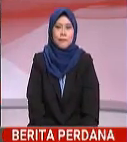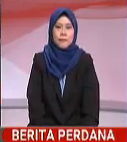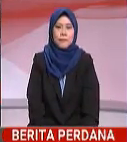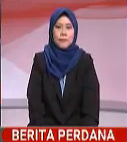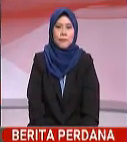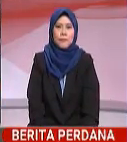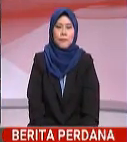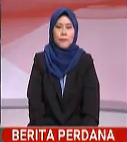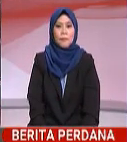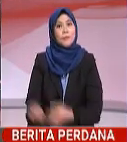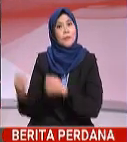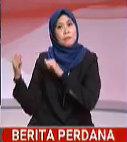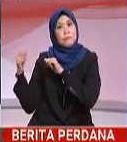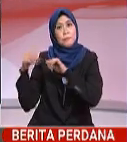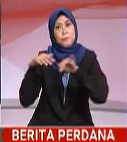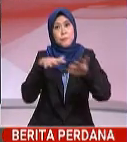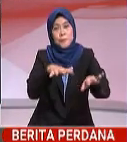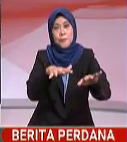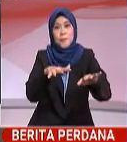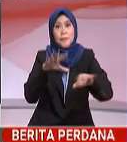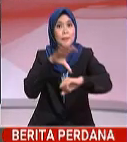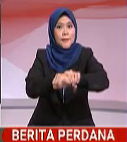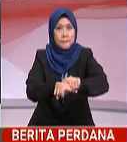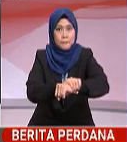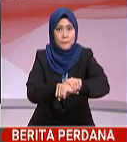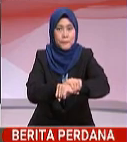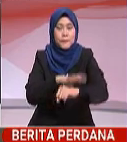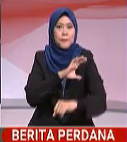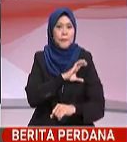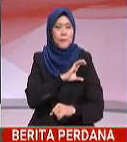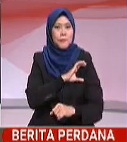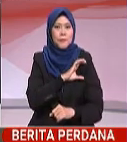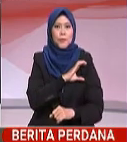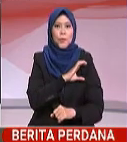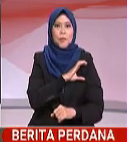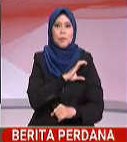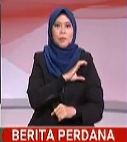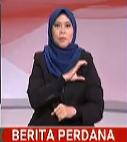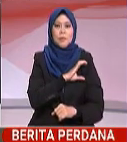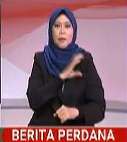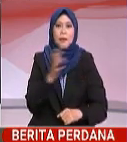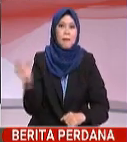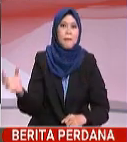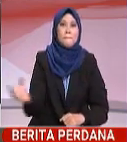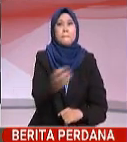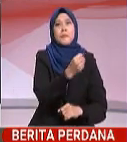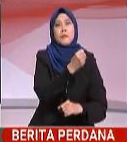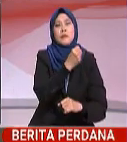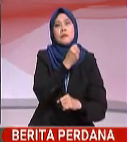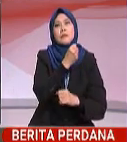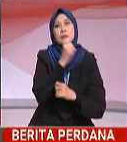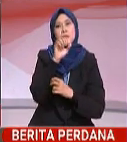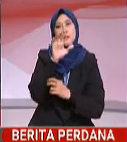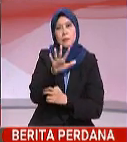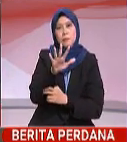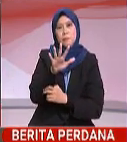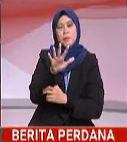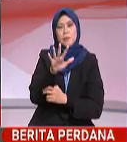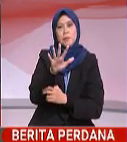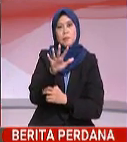Hasil daripada serbuan dan tangkapan tersebut, pihak polis telah merampas sebanyak 5